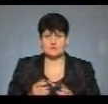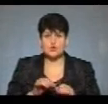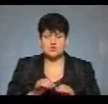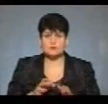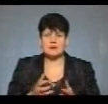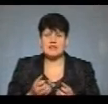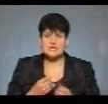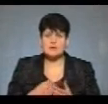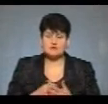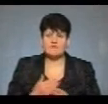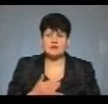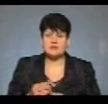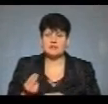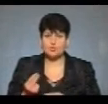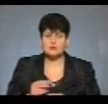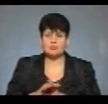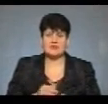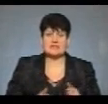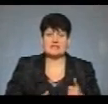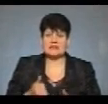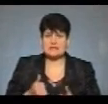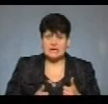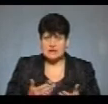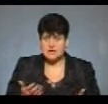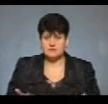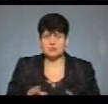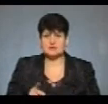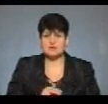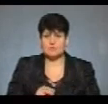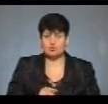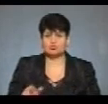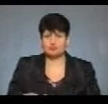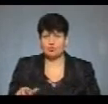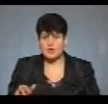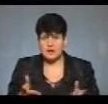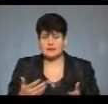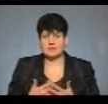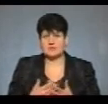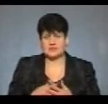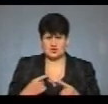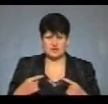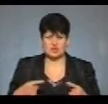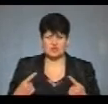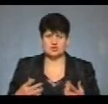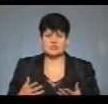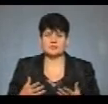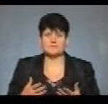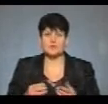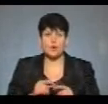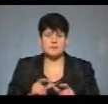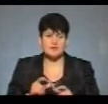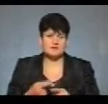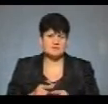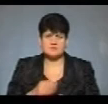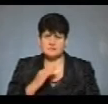прийняття бюджету, виділення коштів, проведення тендерів, якщо це стосується ремонту, наприклад, доріг чи там і чи інших інфраструктурних об'єктів. Тобто